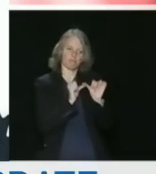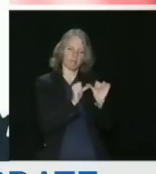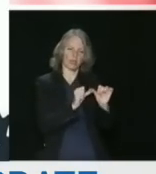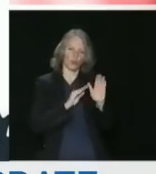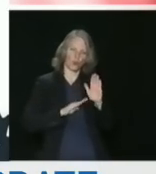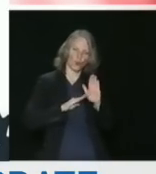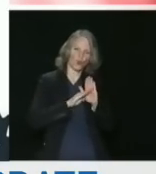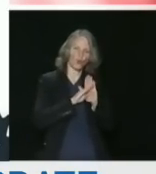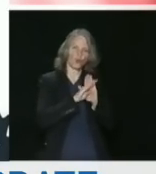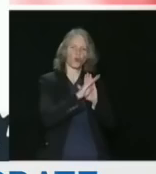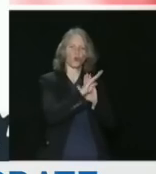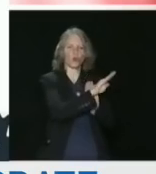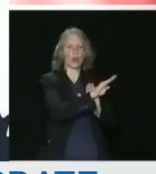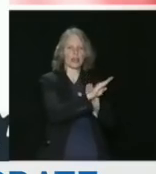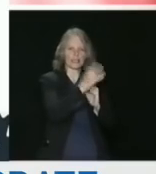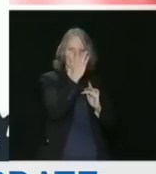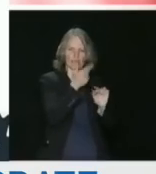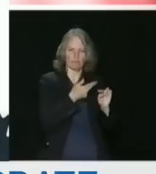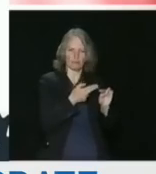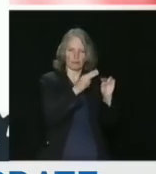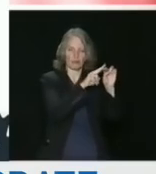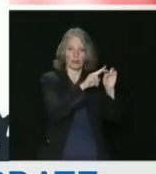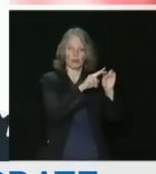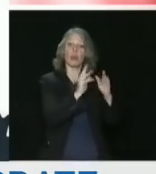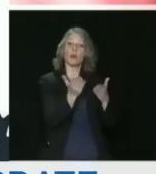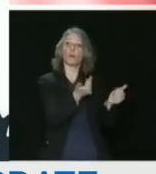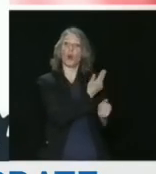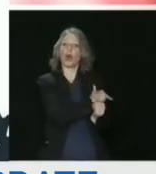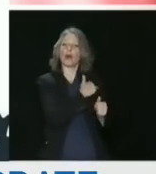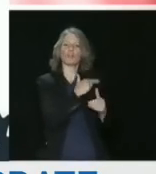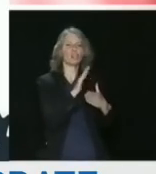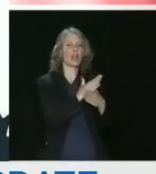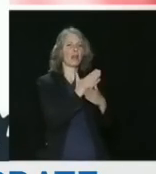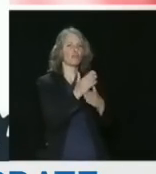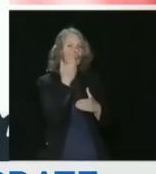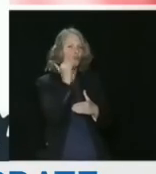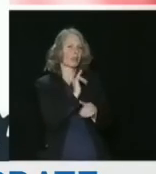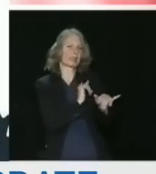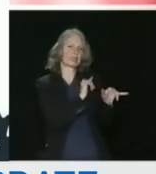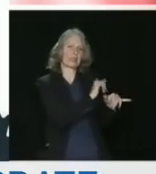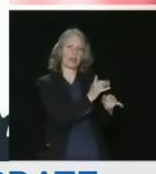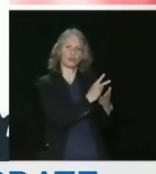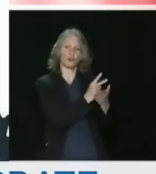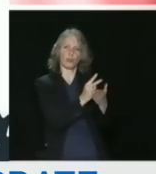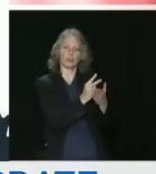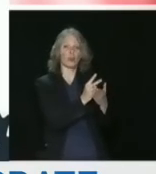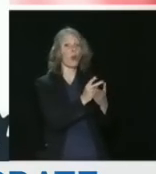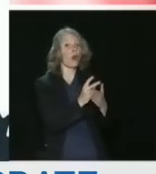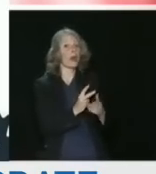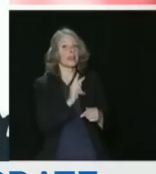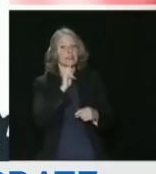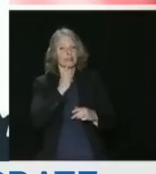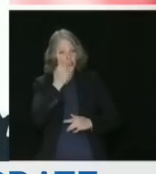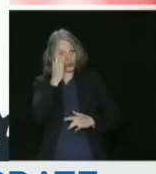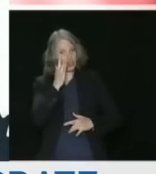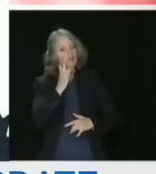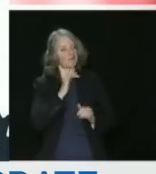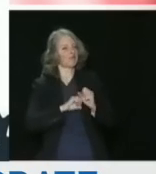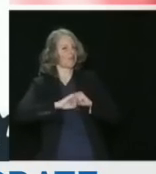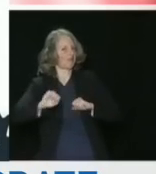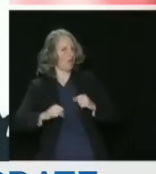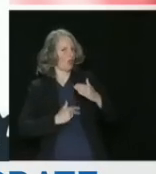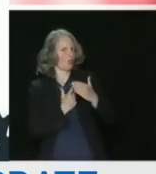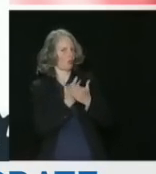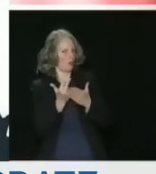personnes On hospitalisées average, the est length of d'environ stay deux for people semaines et de hospitalized is 2 à about 3 2 weeks, semaines pour les or personnes close to atteintes 3 weeks d'une for maladie those plus grave. experiencing